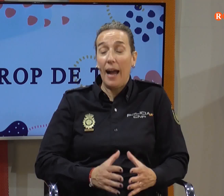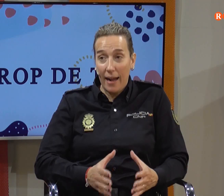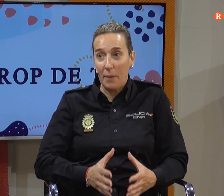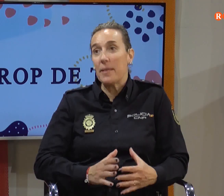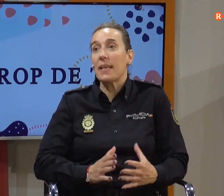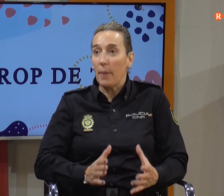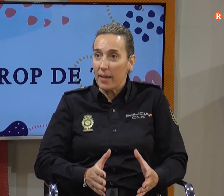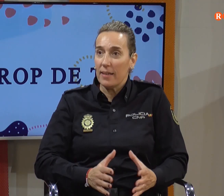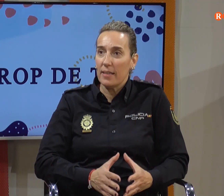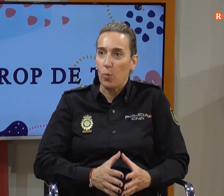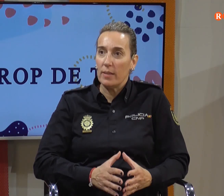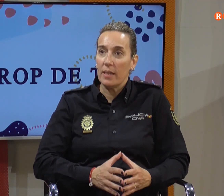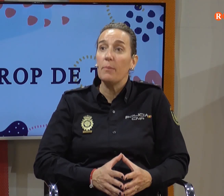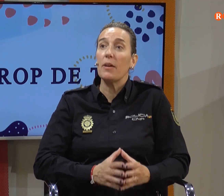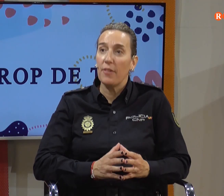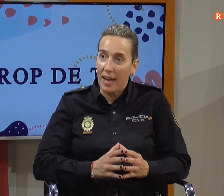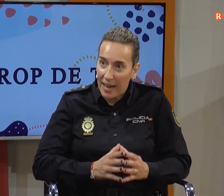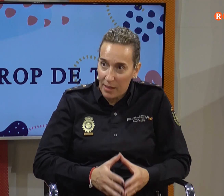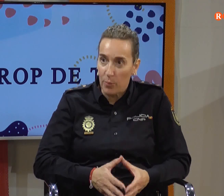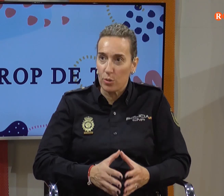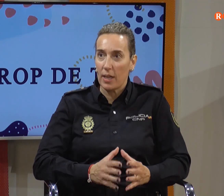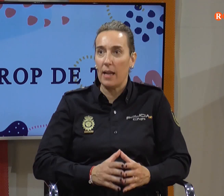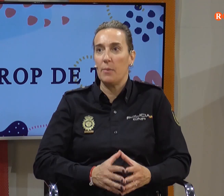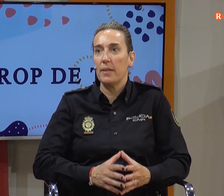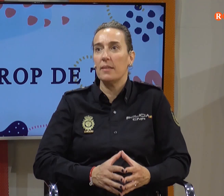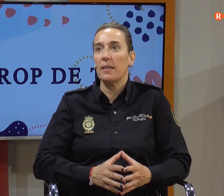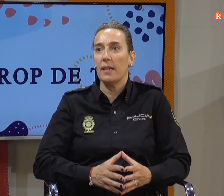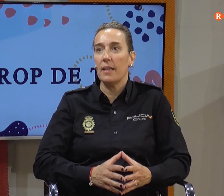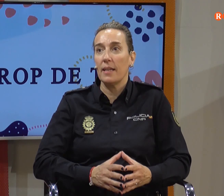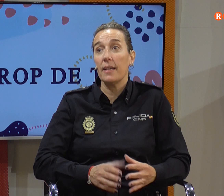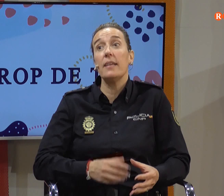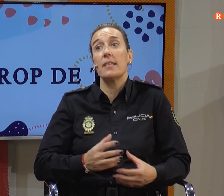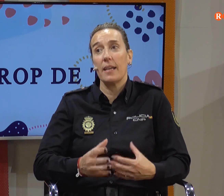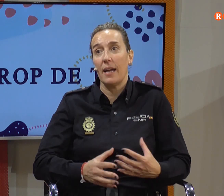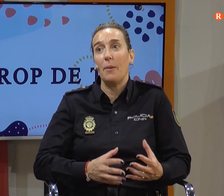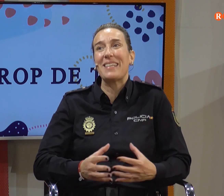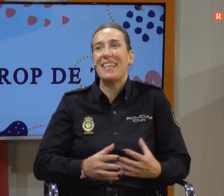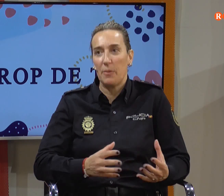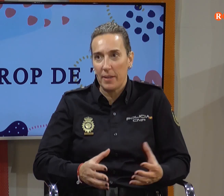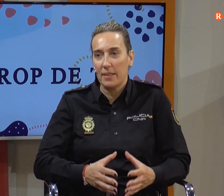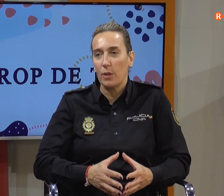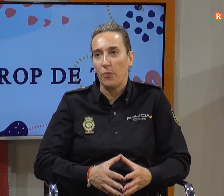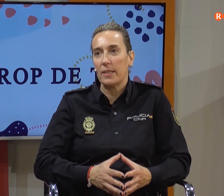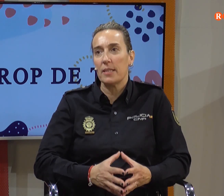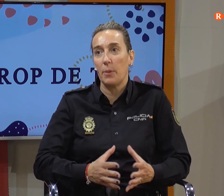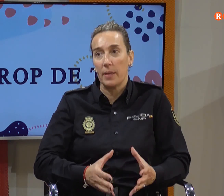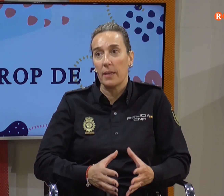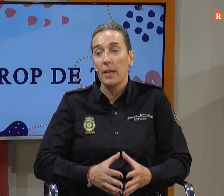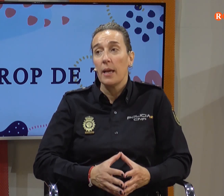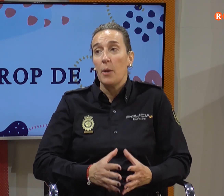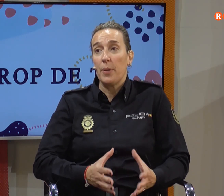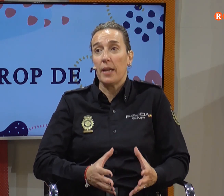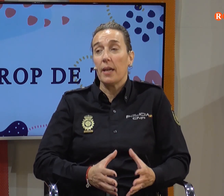Pues ara més que mai és quan tenim que fijar-nos clarament en aquest avassallament d'ofertes que